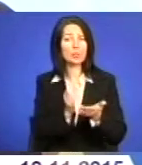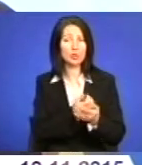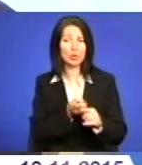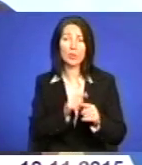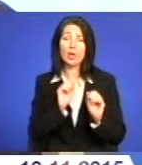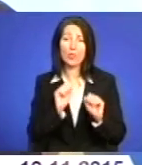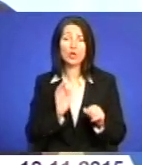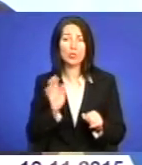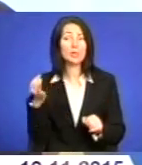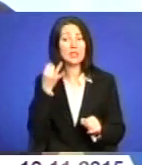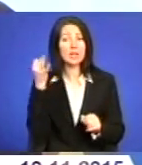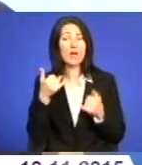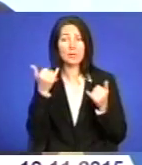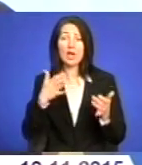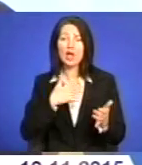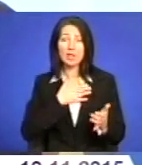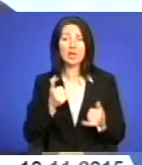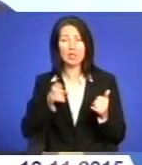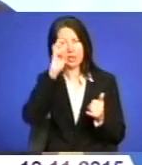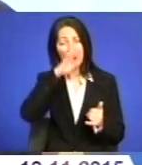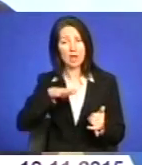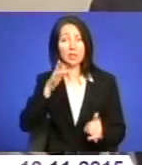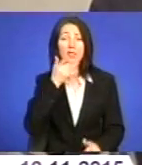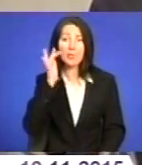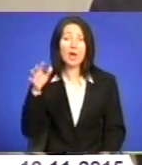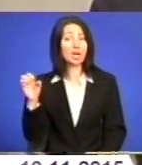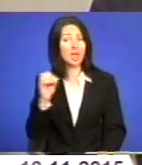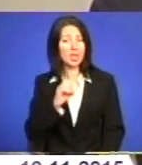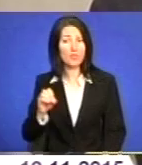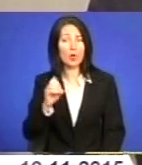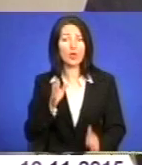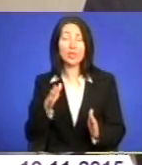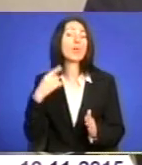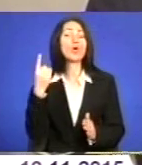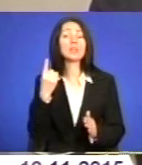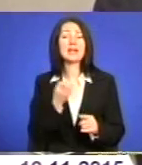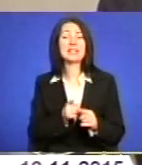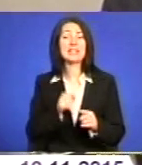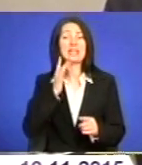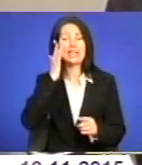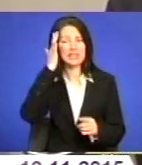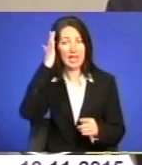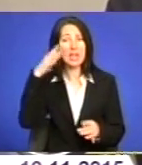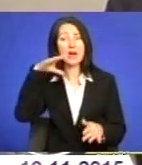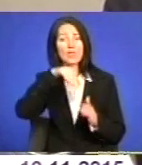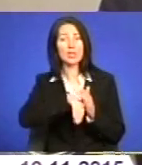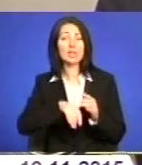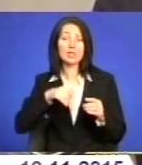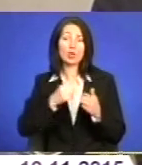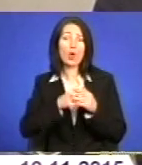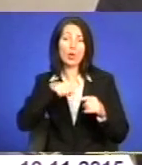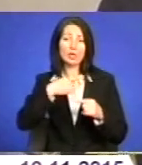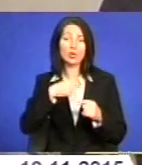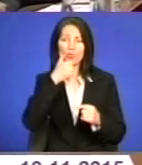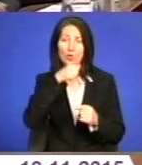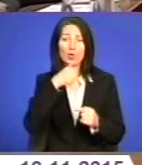і для Канади, і для країн Америки, і Європи. Хоч би одна із тих ідей втілилася до наступного року. Так,